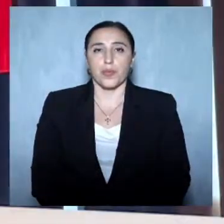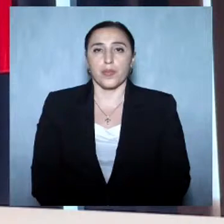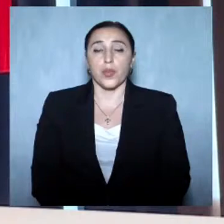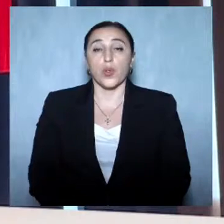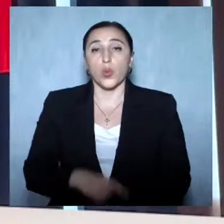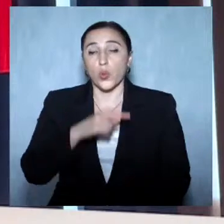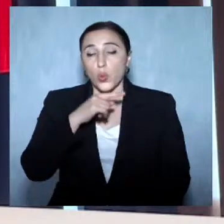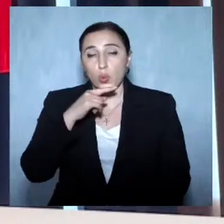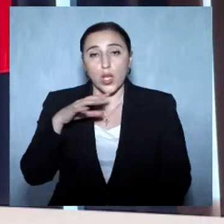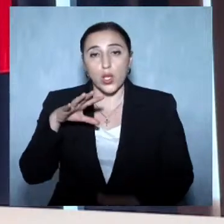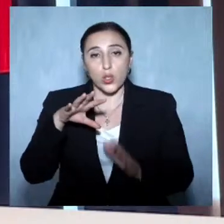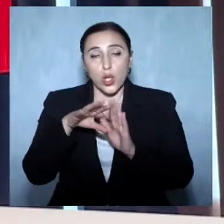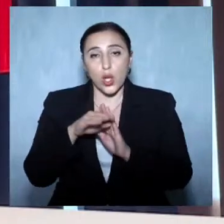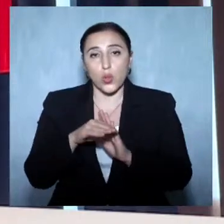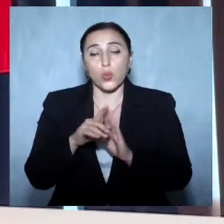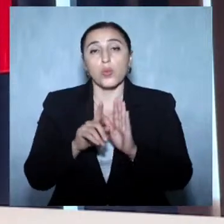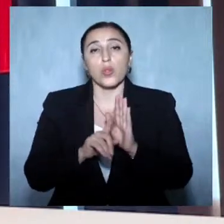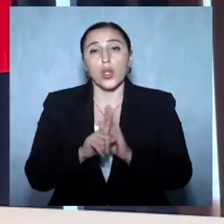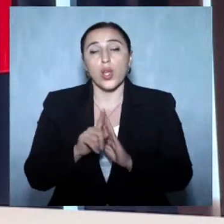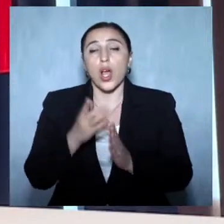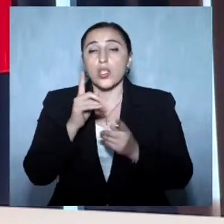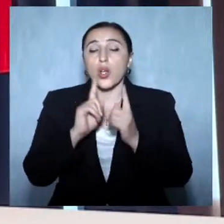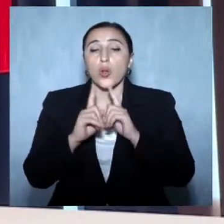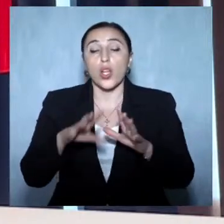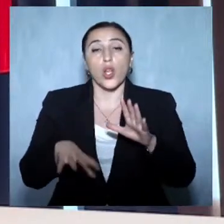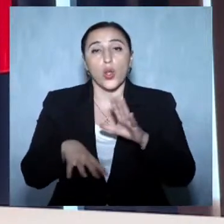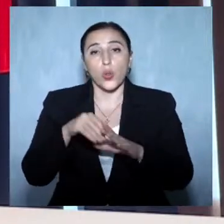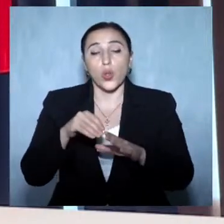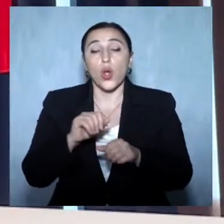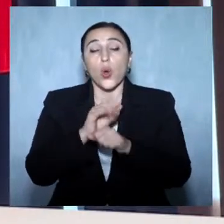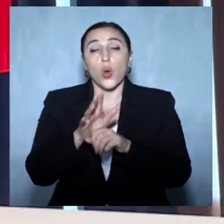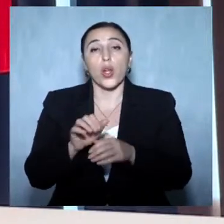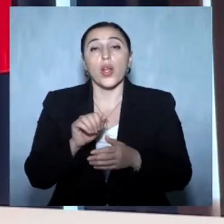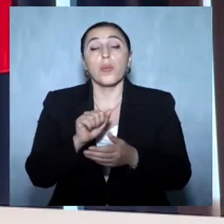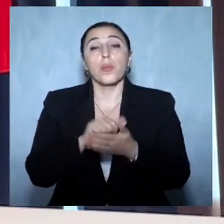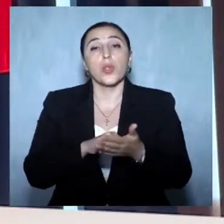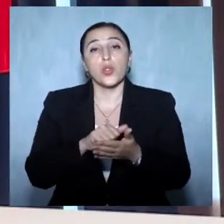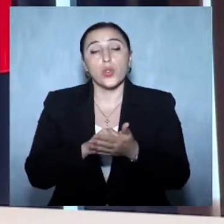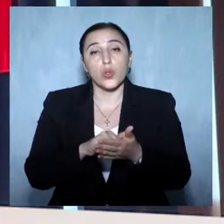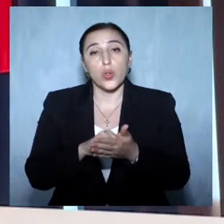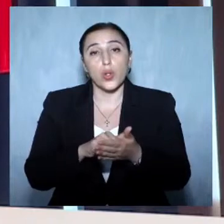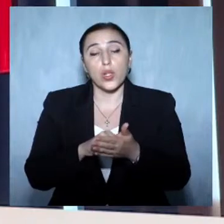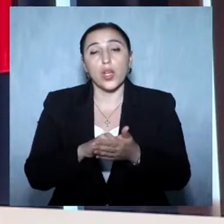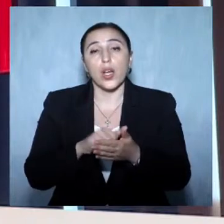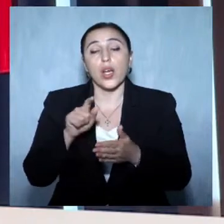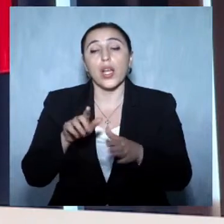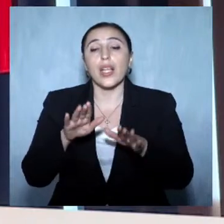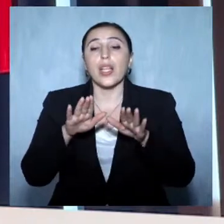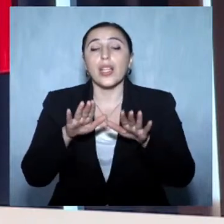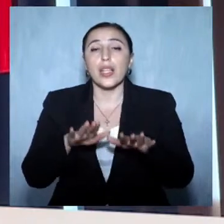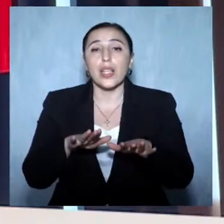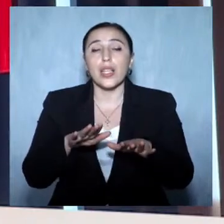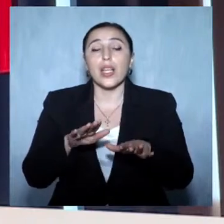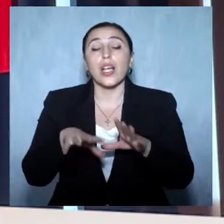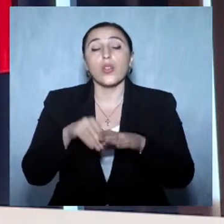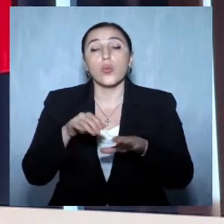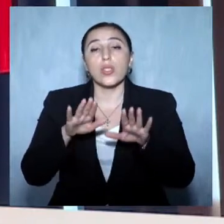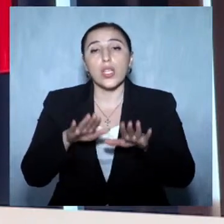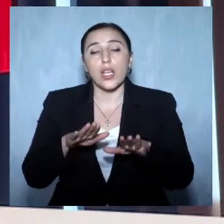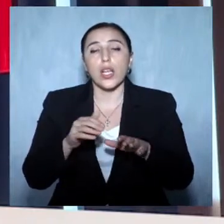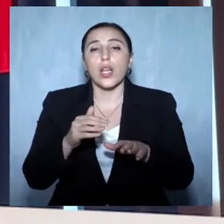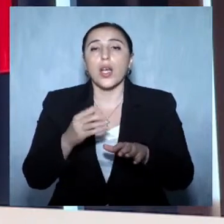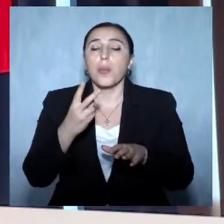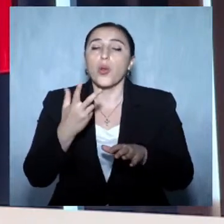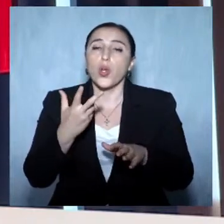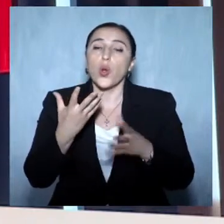Հուսաստանում մեկնարկել են խորդ հարանական ընտրությունները կորոնավիրուսի պատճերով տեղամասերը բացքմնան մի քանի որ չինայաց իշխանության